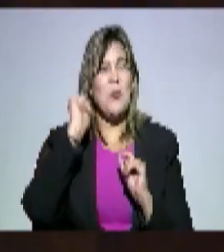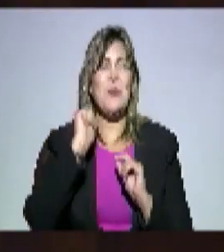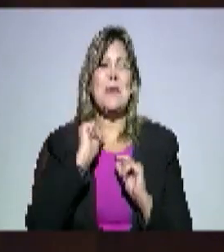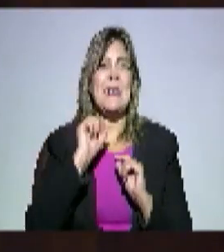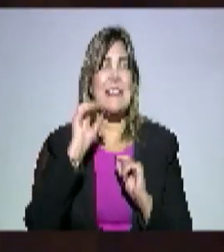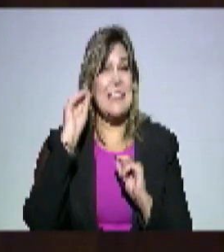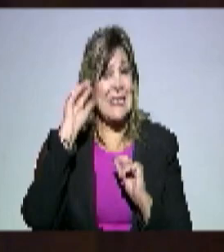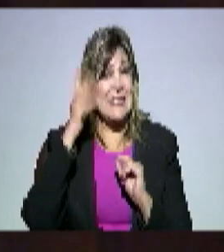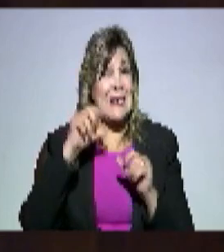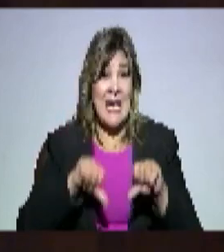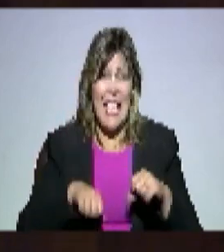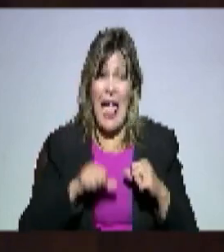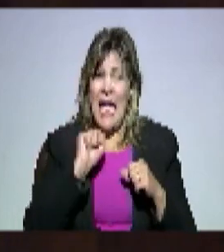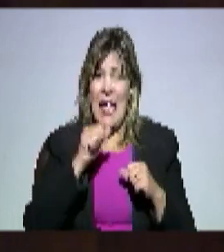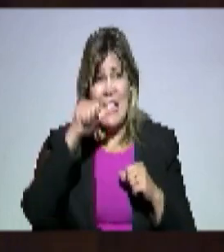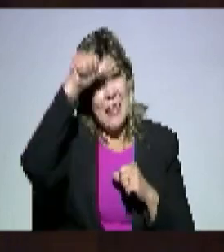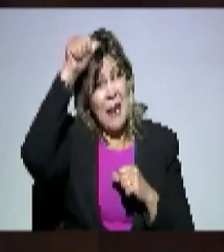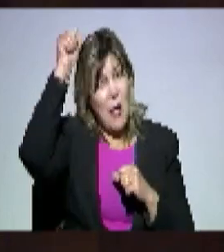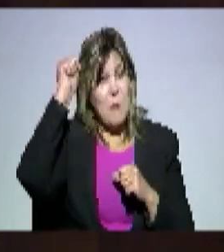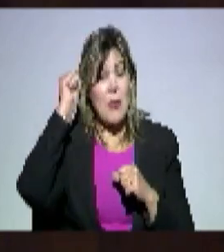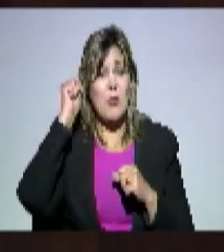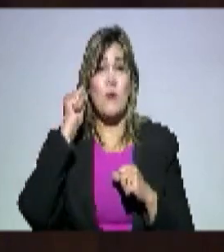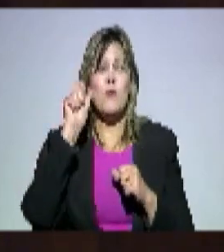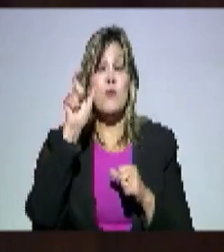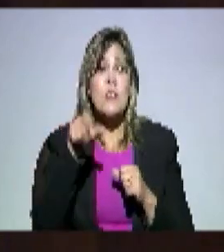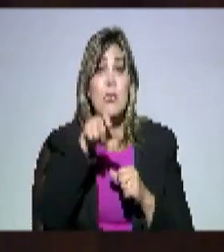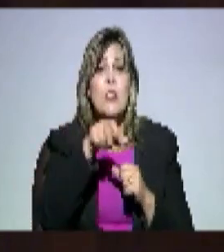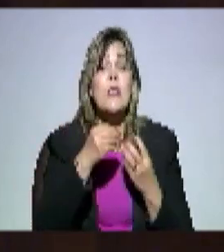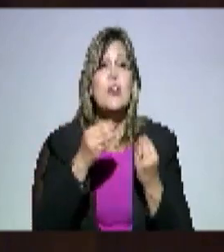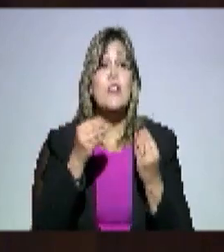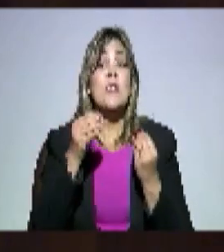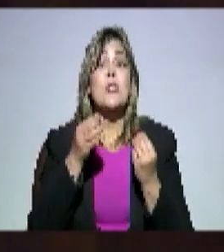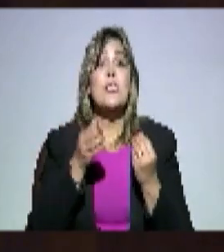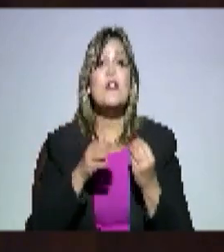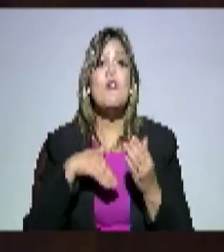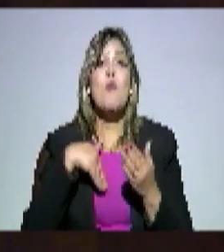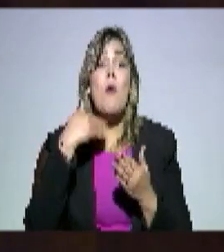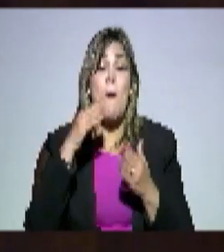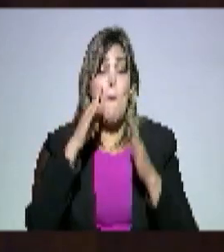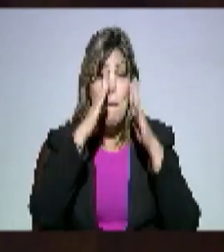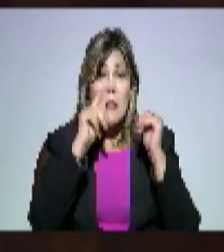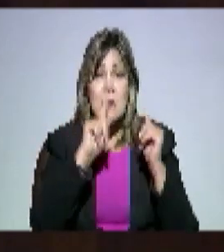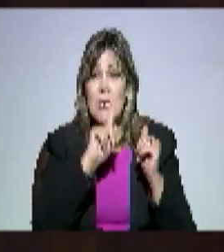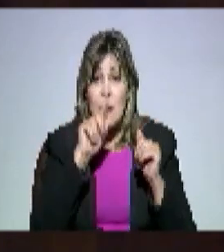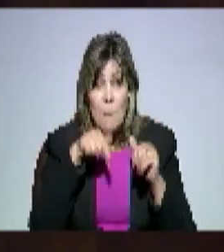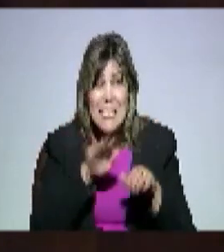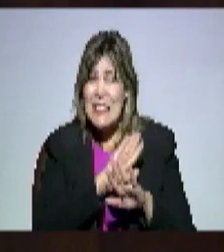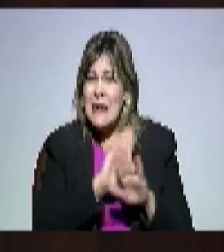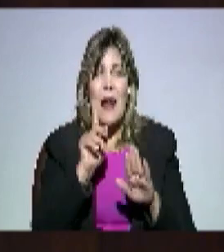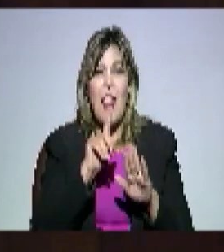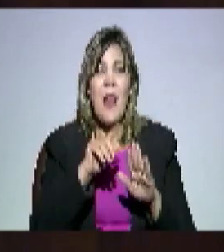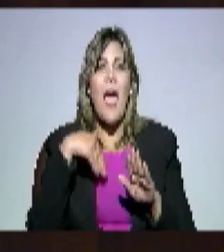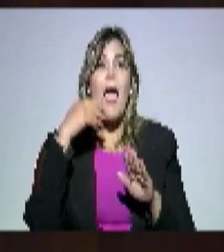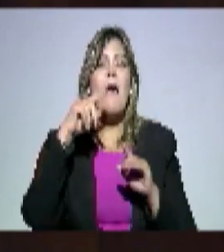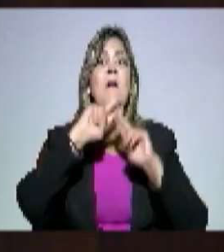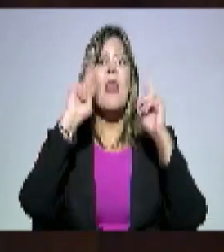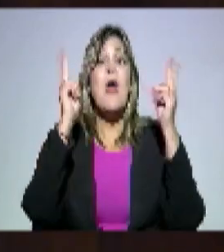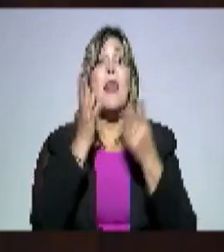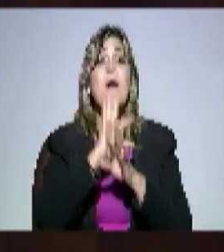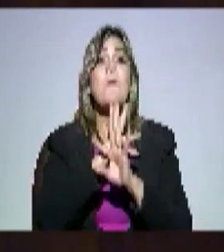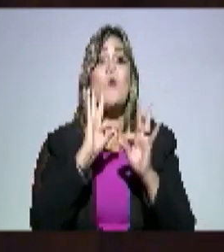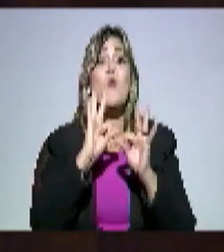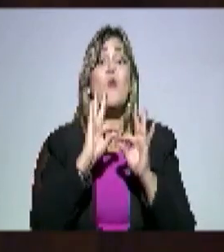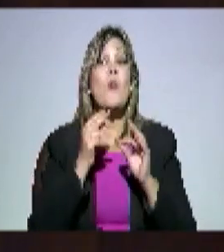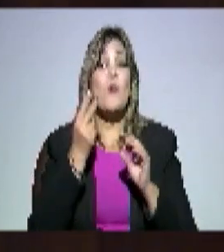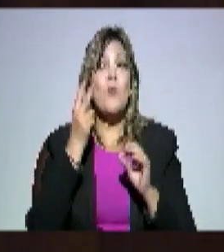وزي سيره انطونيوس وصلت ناس كتير مش بس في مصر لكن في العالم كله الى محبه والى معرفه ربنا